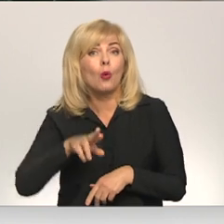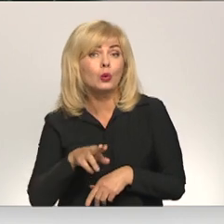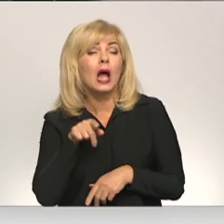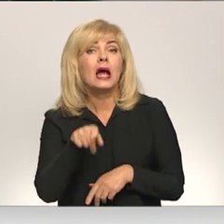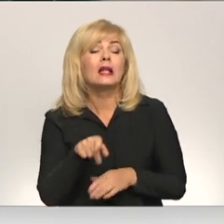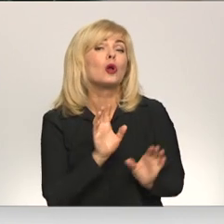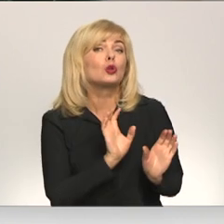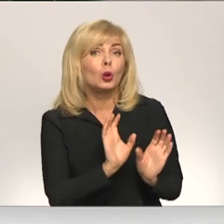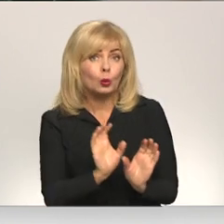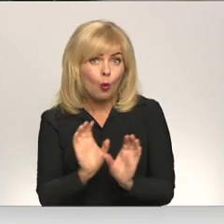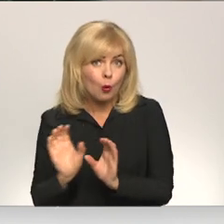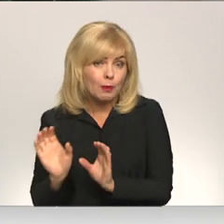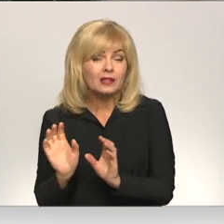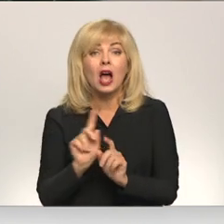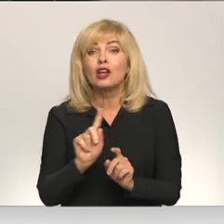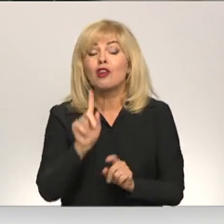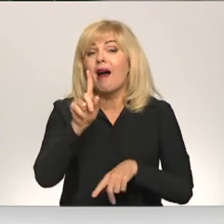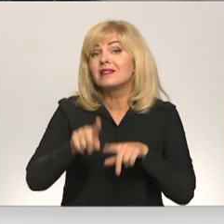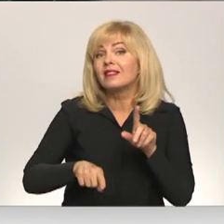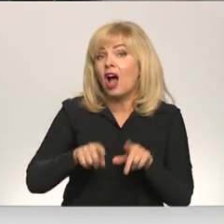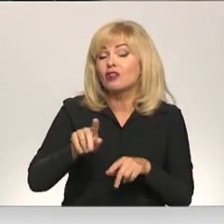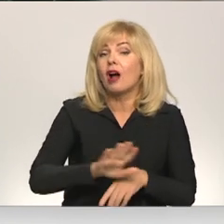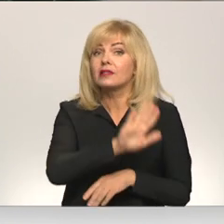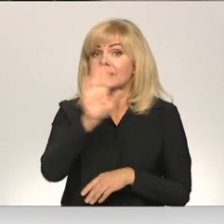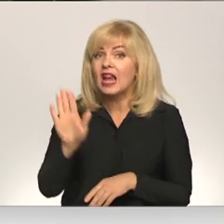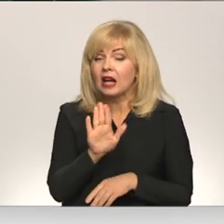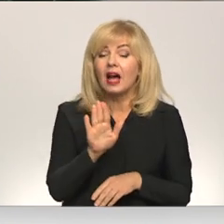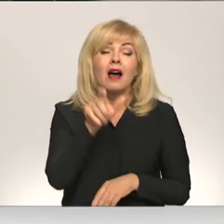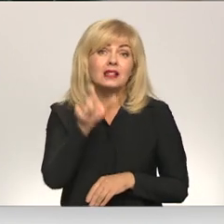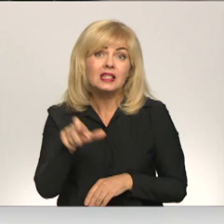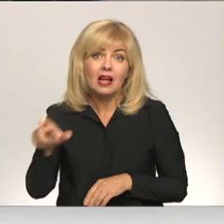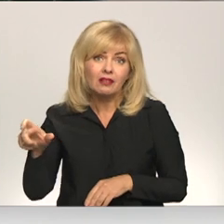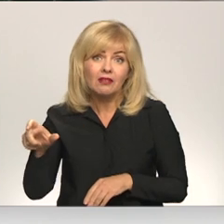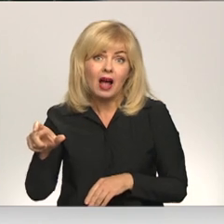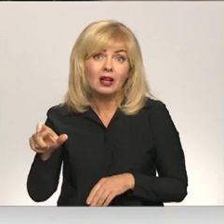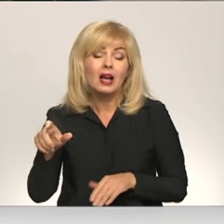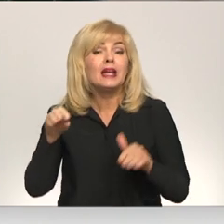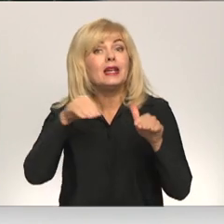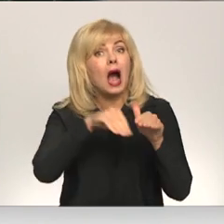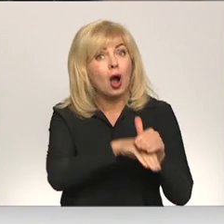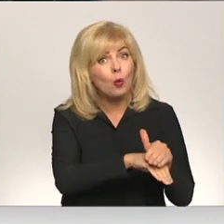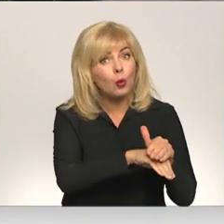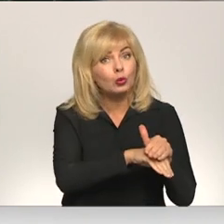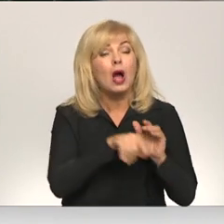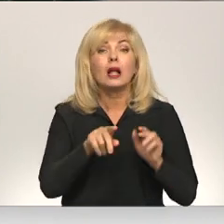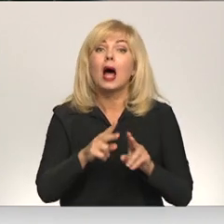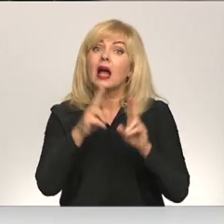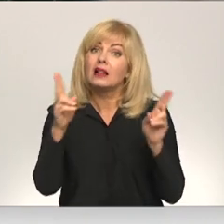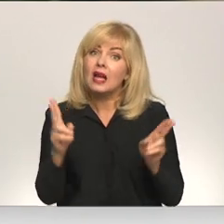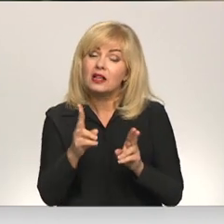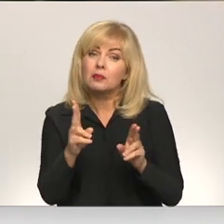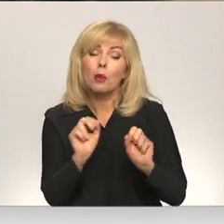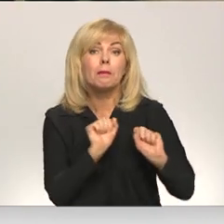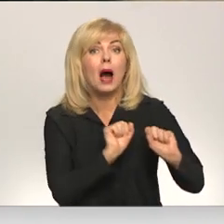tās rūpes, ko šajās dažās dienās cilvēki iegulda, lai šo liesmiņu